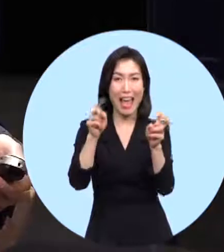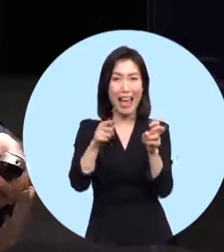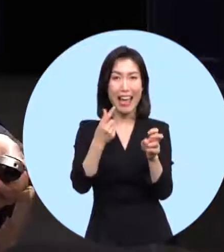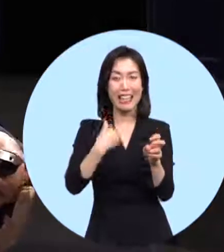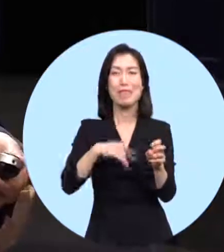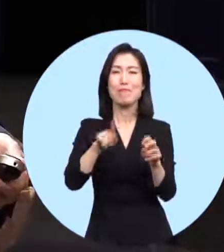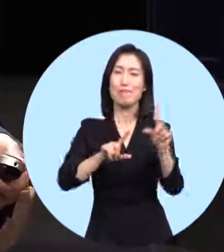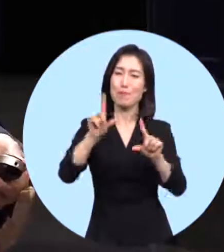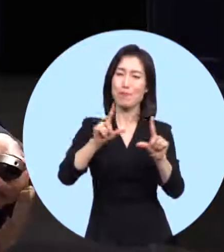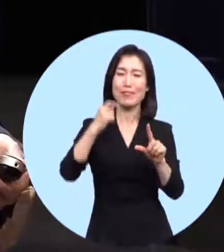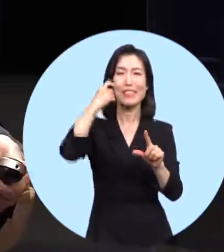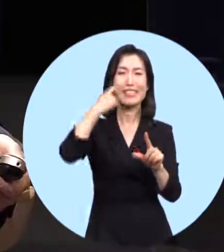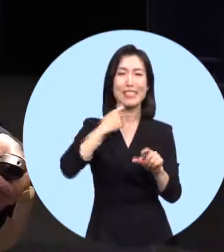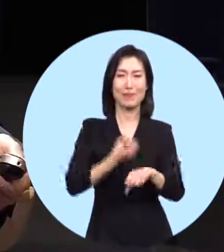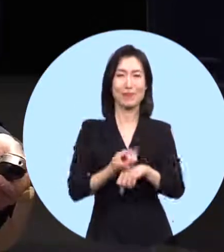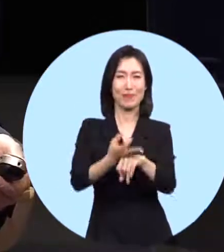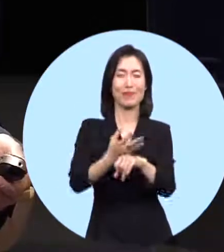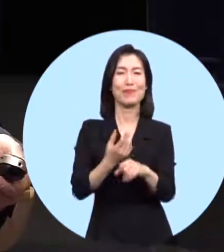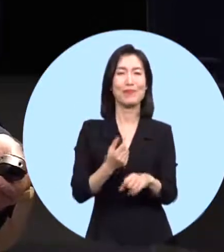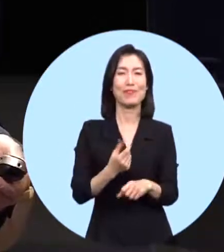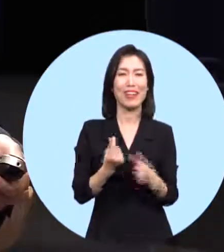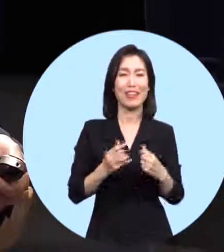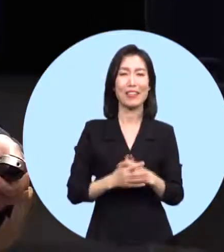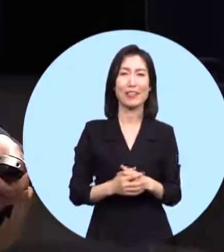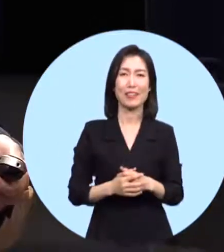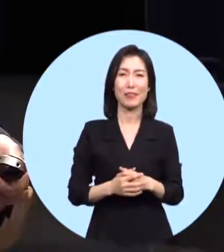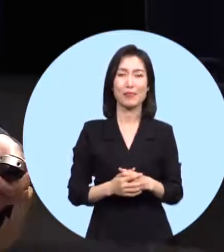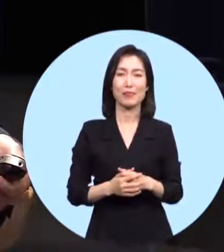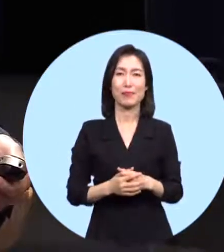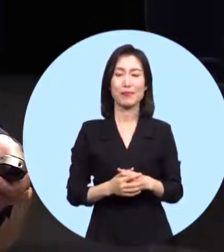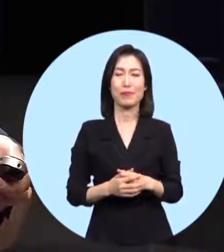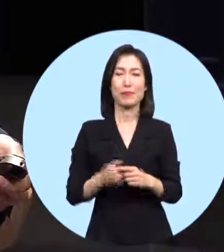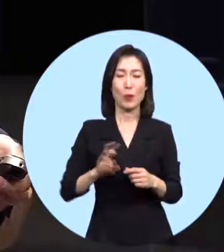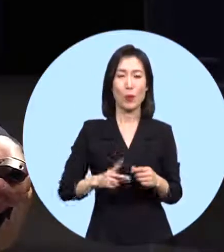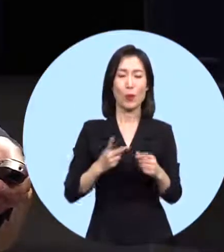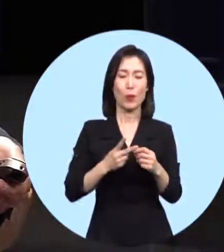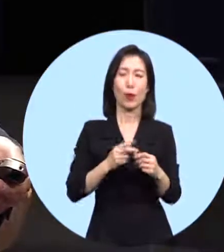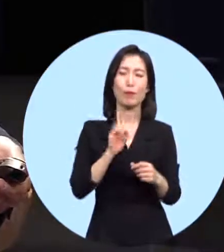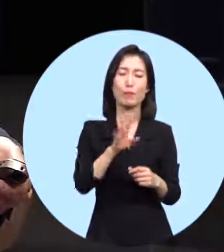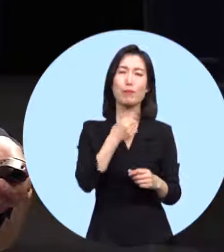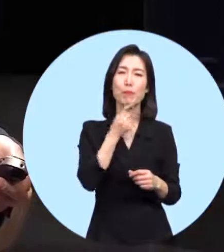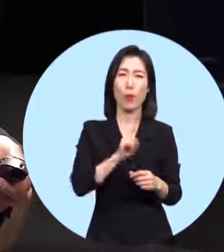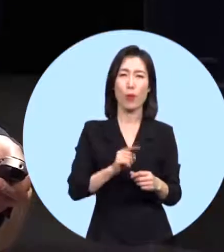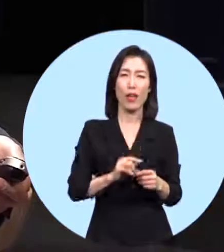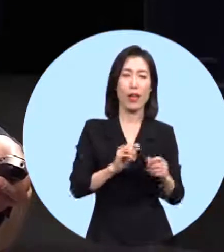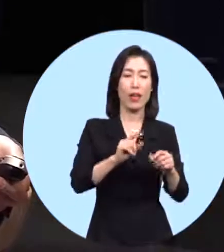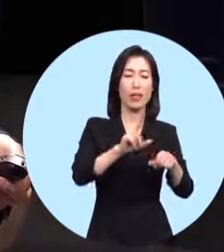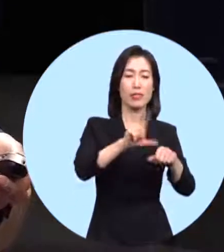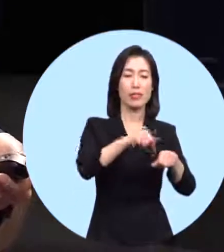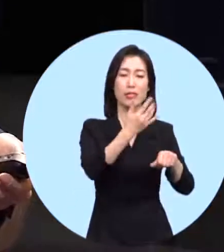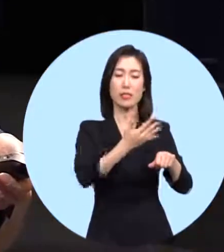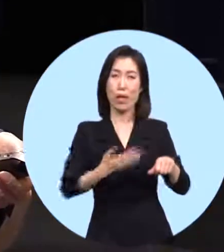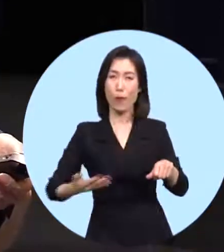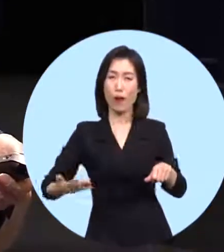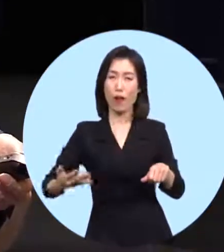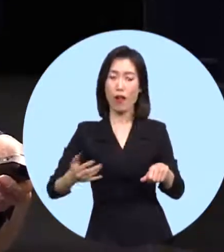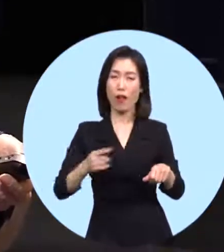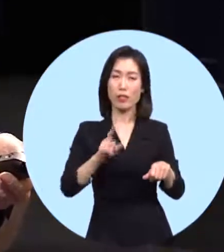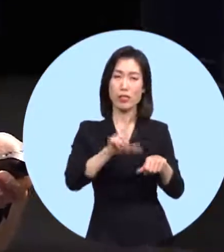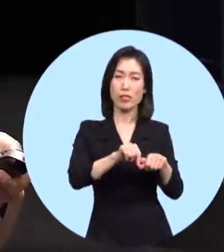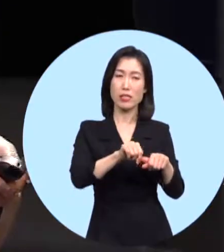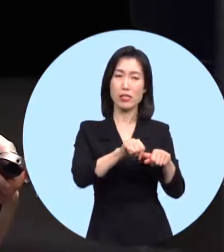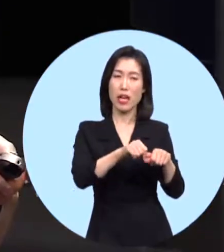합니다. 그리고 두 번째로는 세월은 변하는 모든